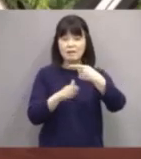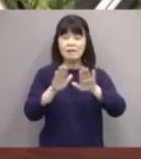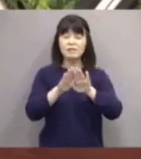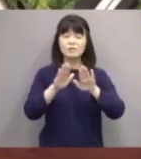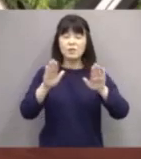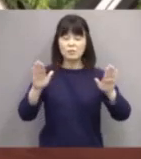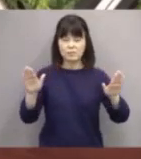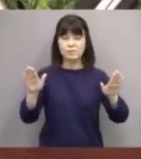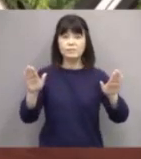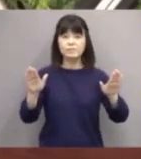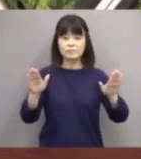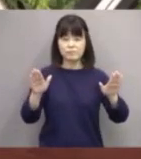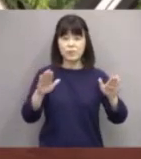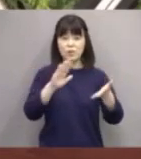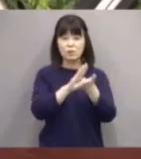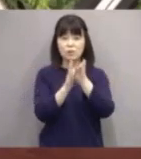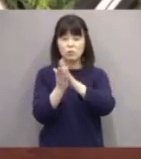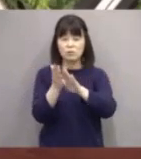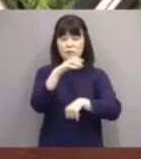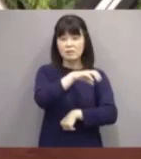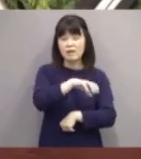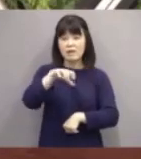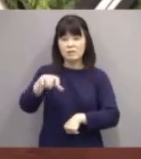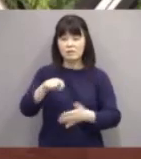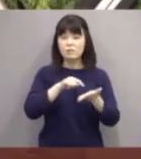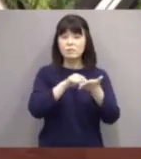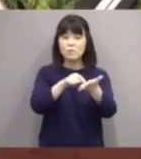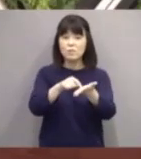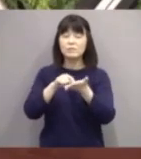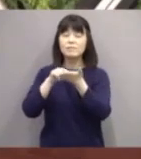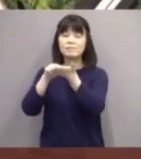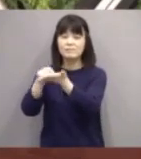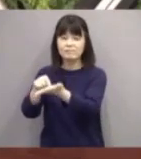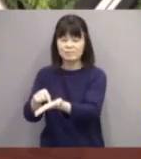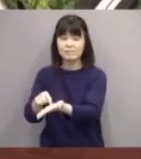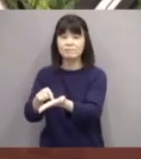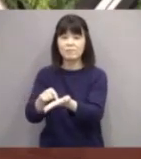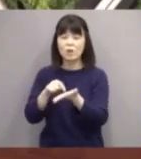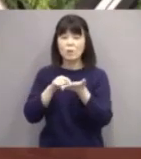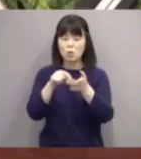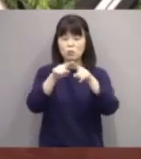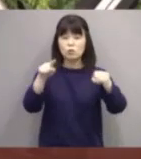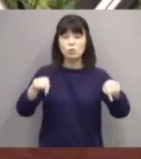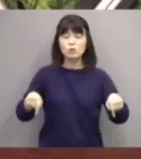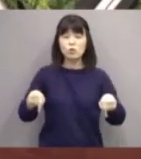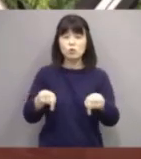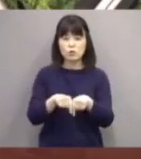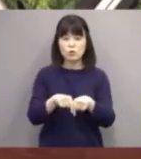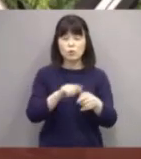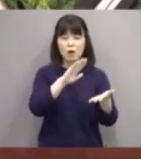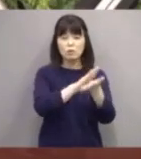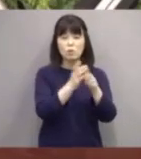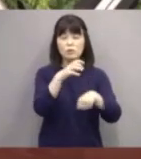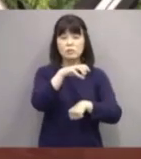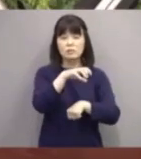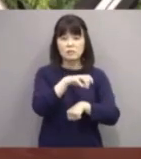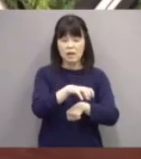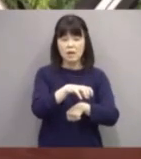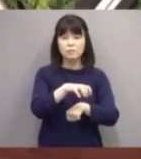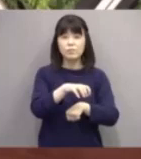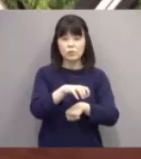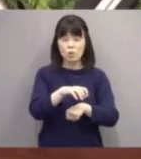。各幼稚園に直接お申し込みください。なお申し込み書類は幼稚園出